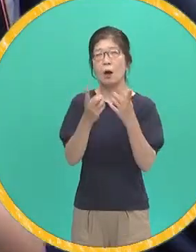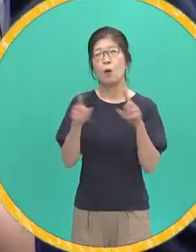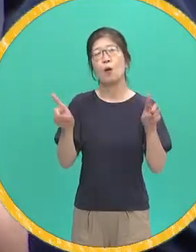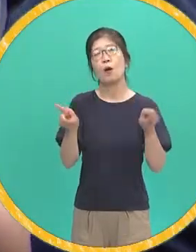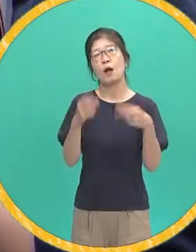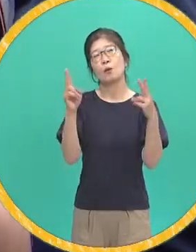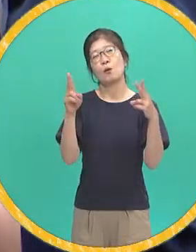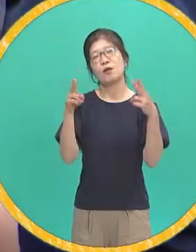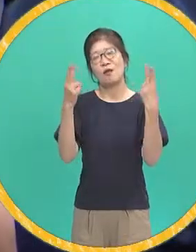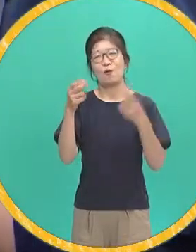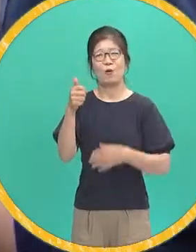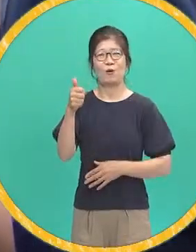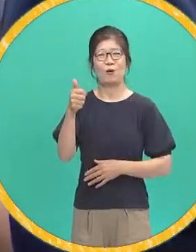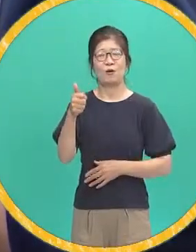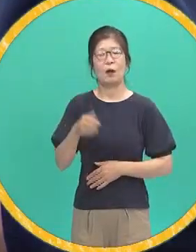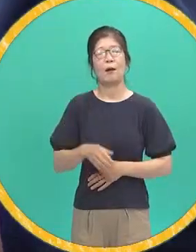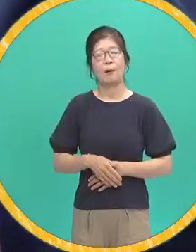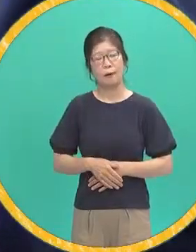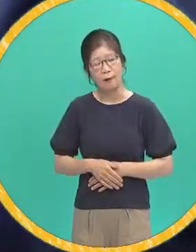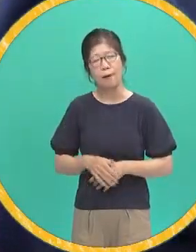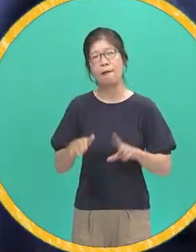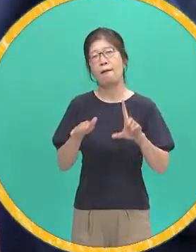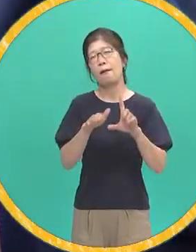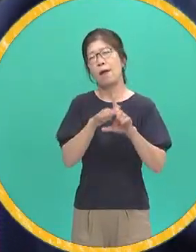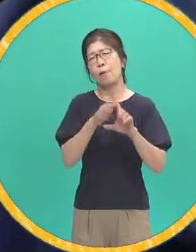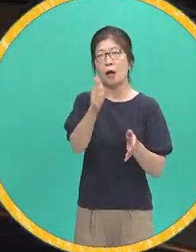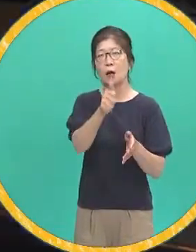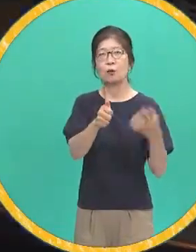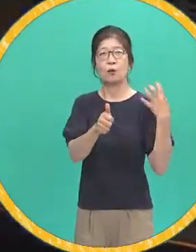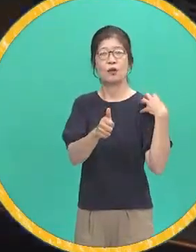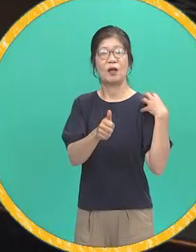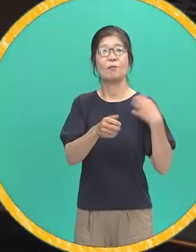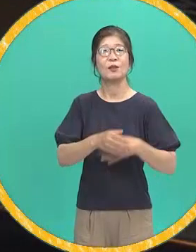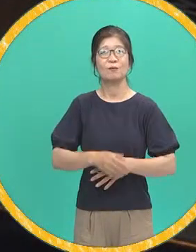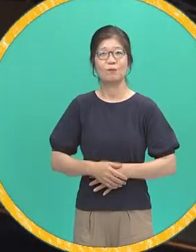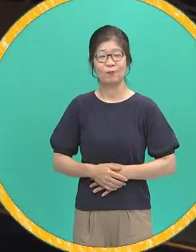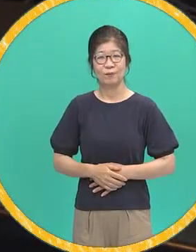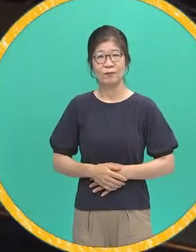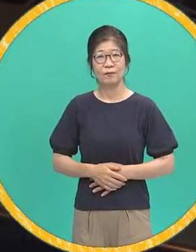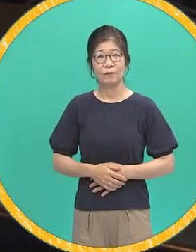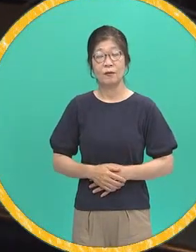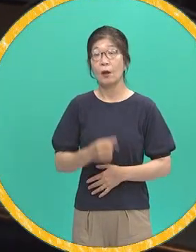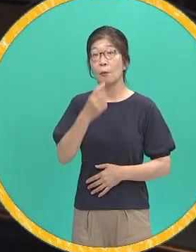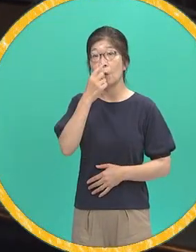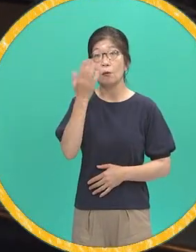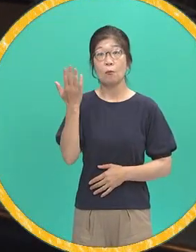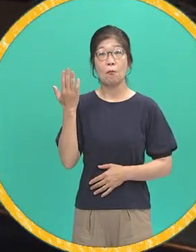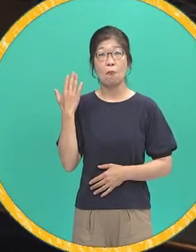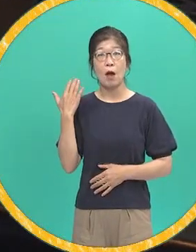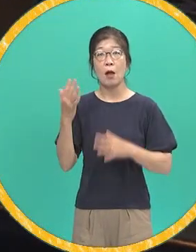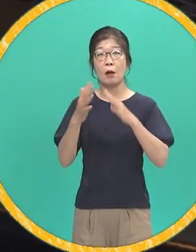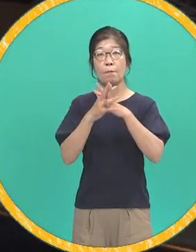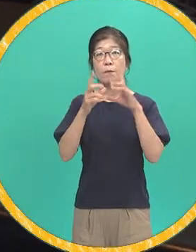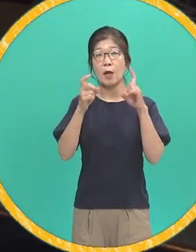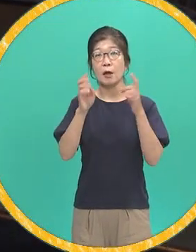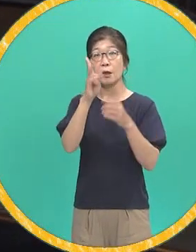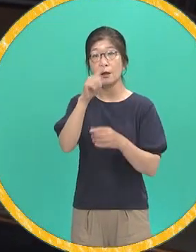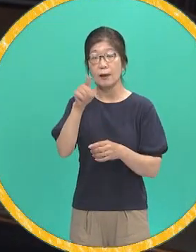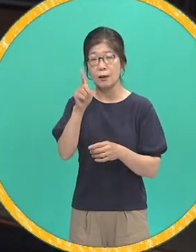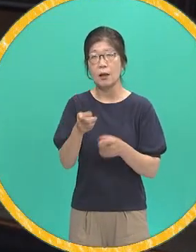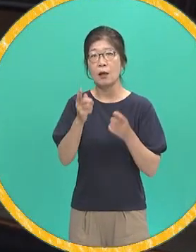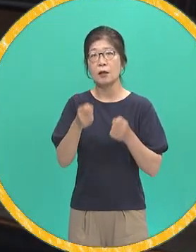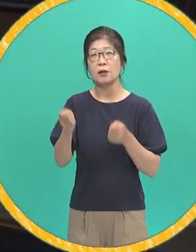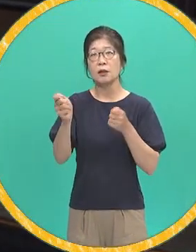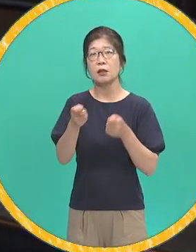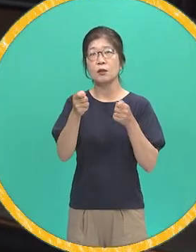専門家レベルが高いのも頷けます僕は宮城県にその指揮者をやっていた時は